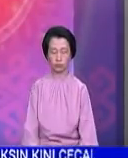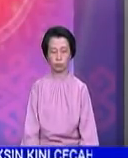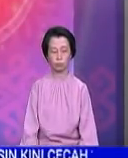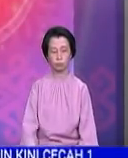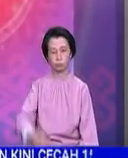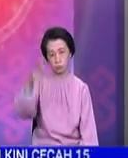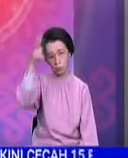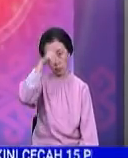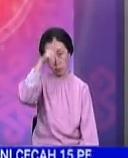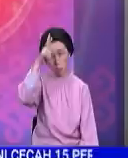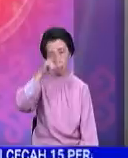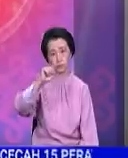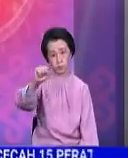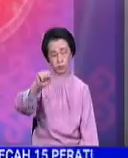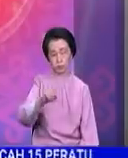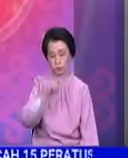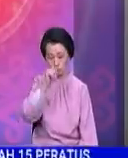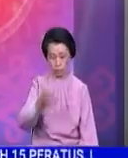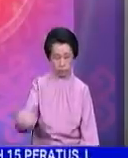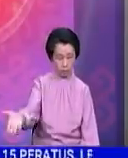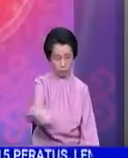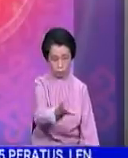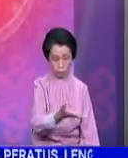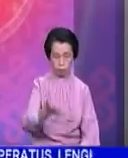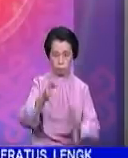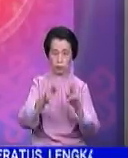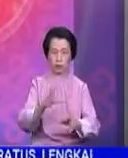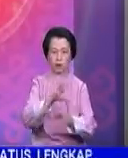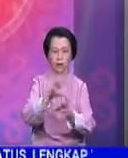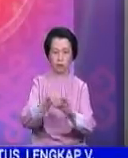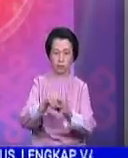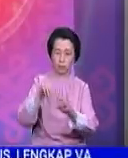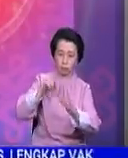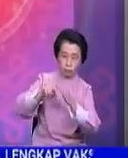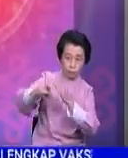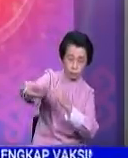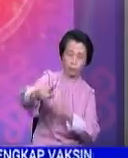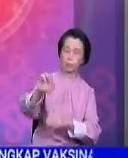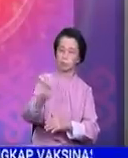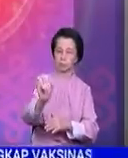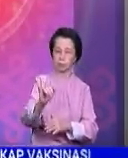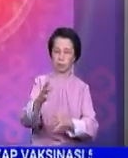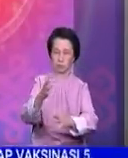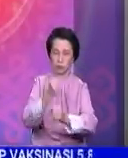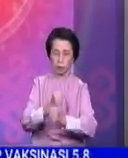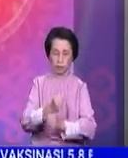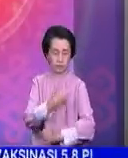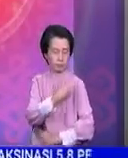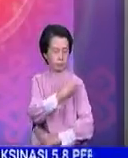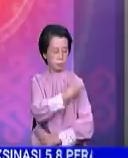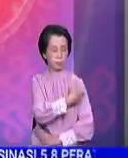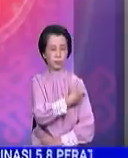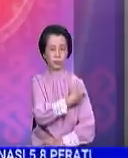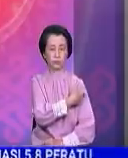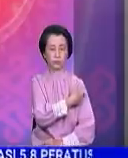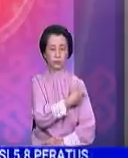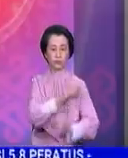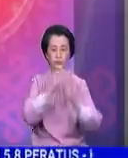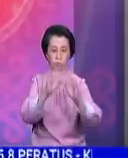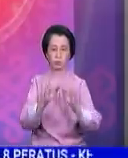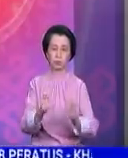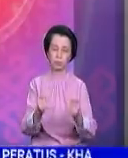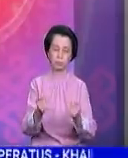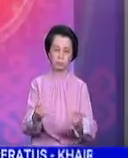Kerajaan negeri akan memastikan seluruh rakyat termasuk di kawasan pedalaman menerima suntikan vaksin COVID-19